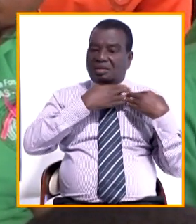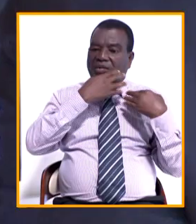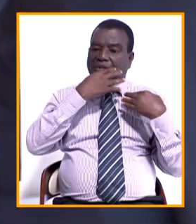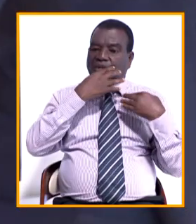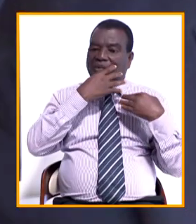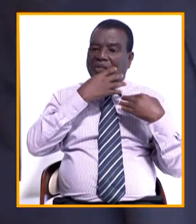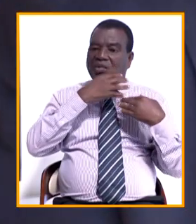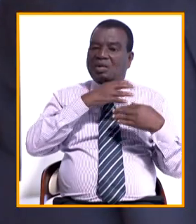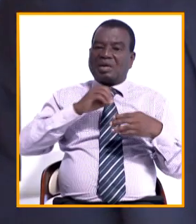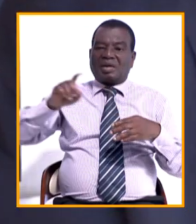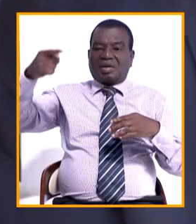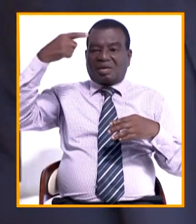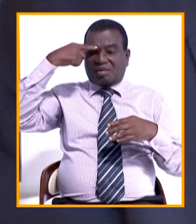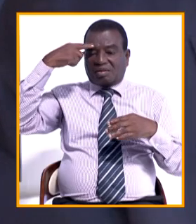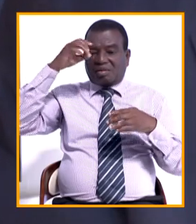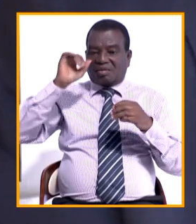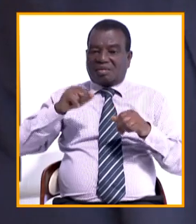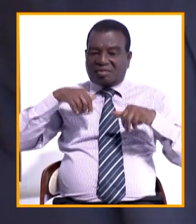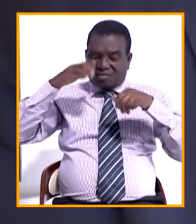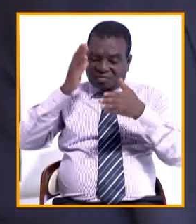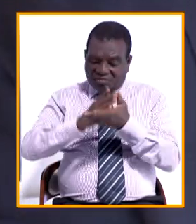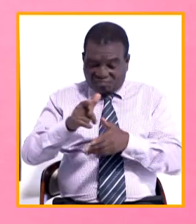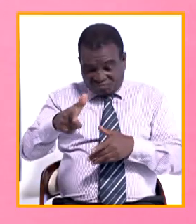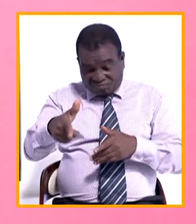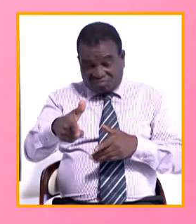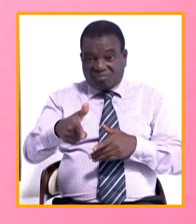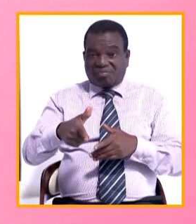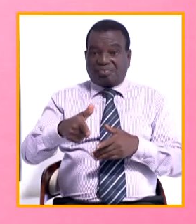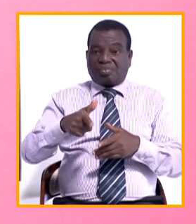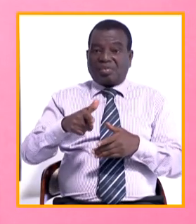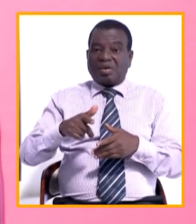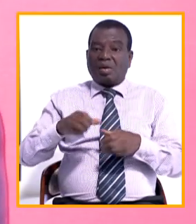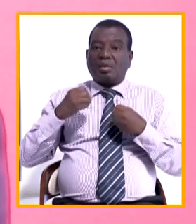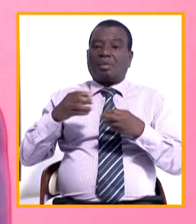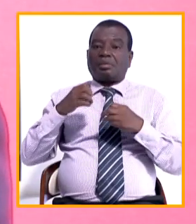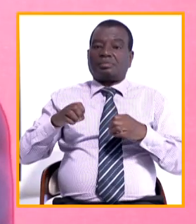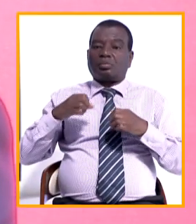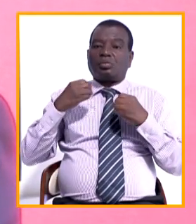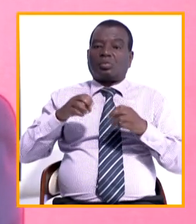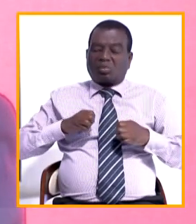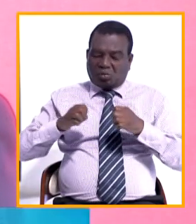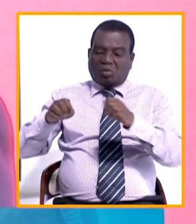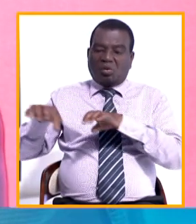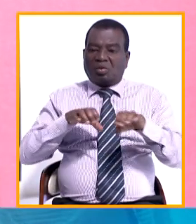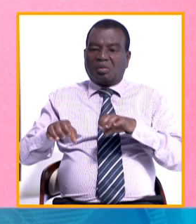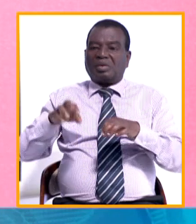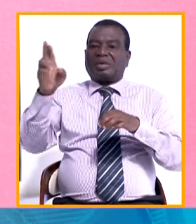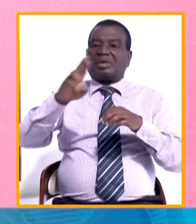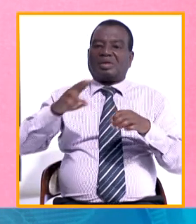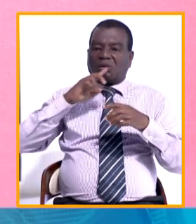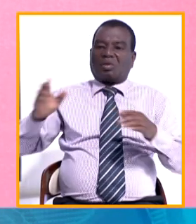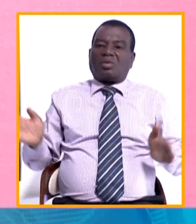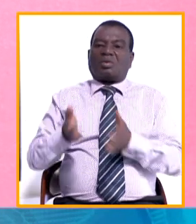sein. Et l'État ne compte pas s'arrêter en si bon chemin. Certes, d'énormes efforts ont été déployés et les résultats sont